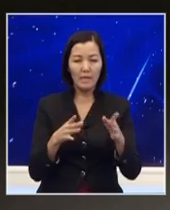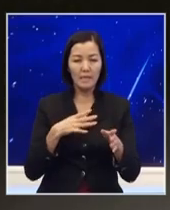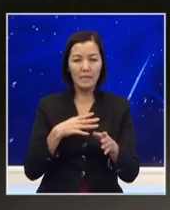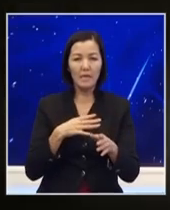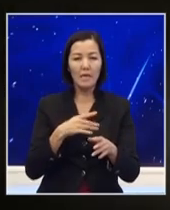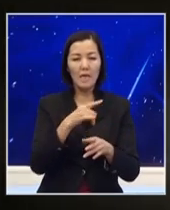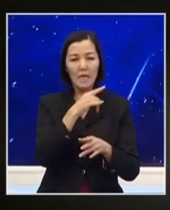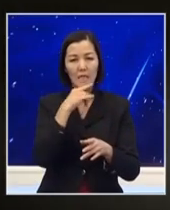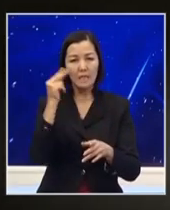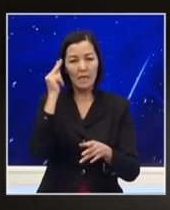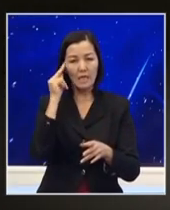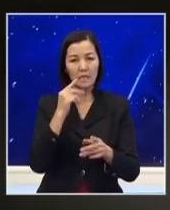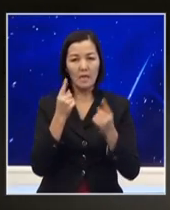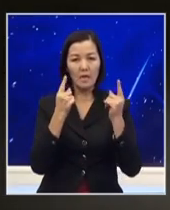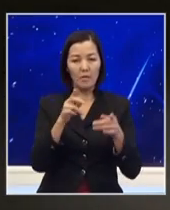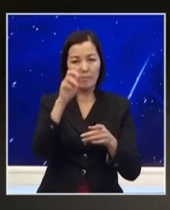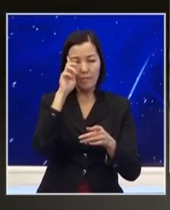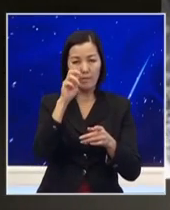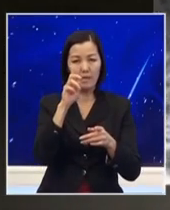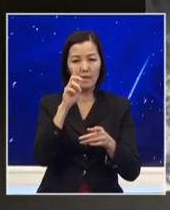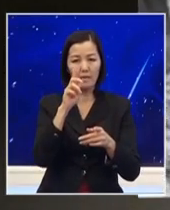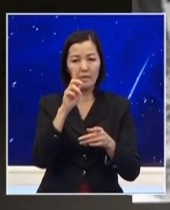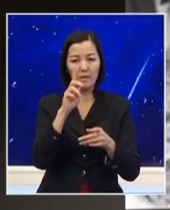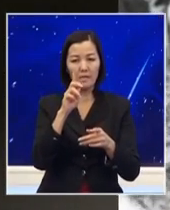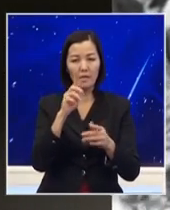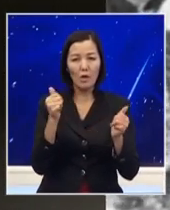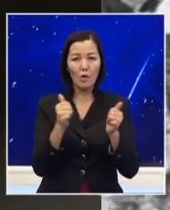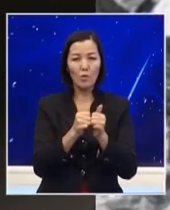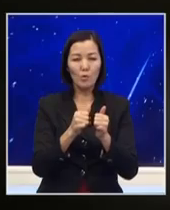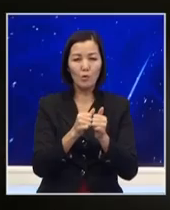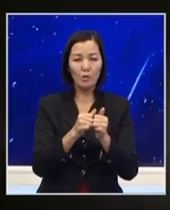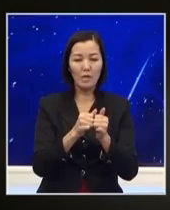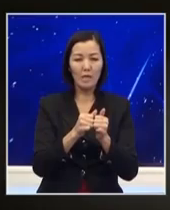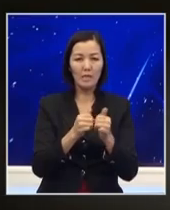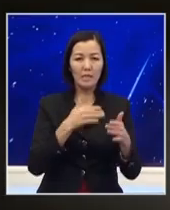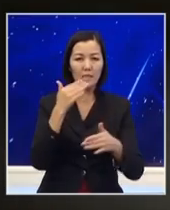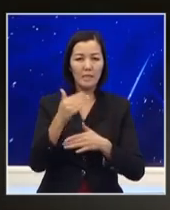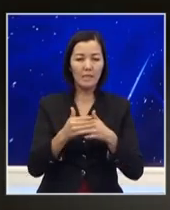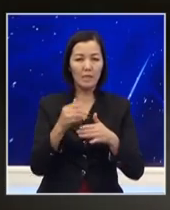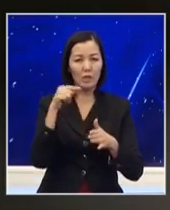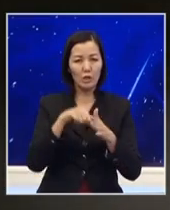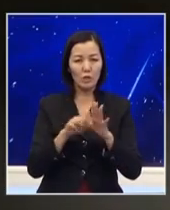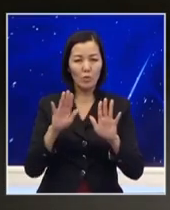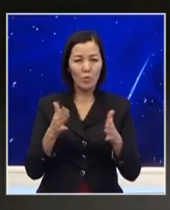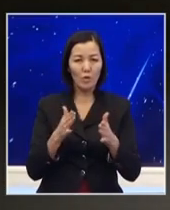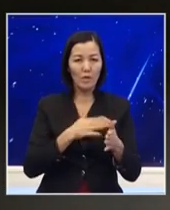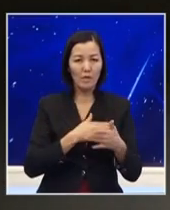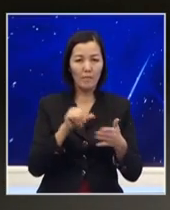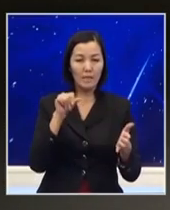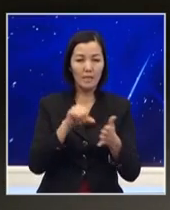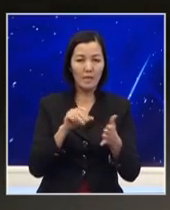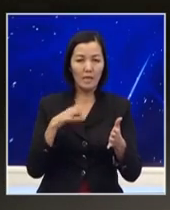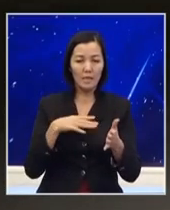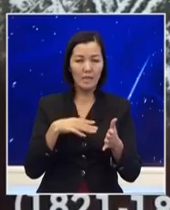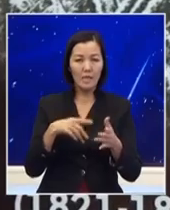және Қытай елдері секілді алпауыт империялар санасып отырған, көрші қырғыз елінің де ішкі сыртқы оқиғаларына белсенді араласқан тұлға. Тезек